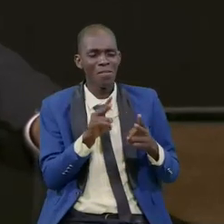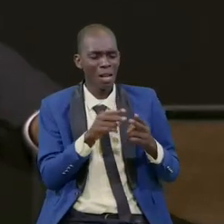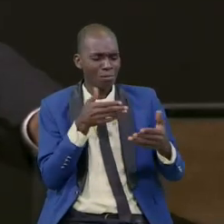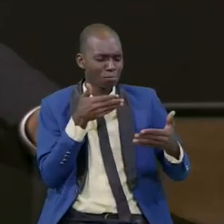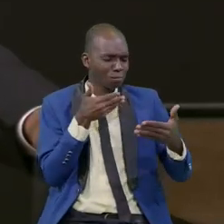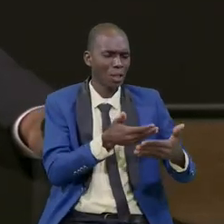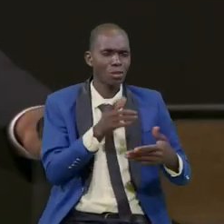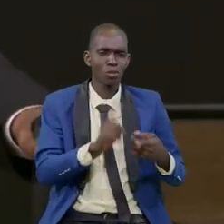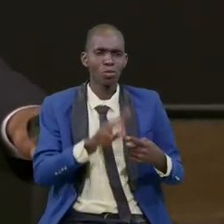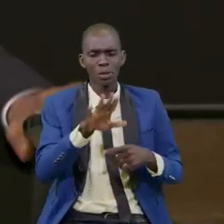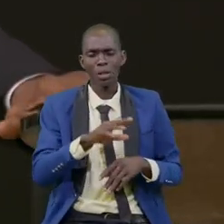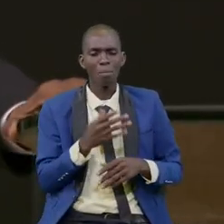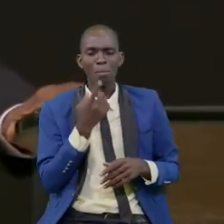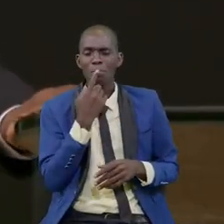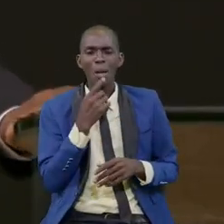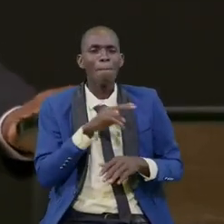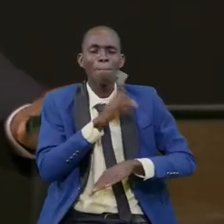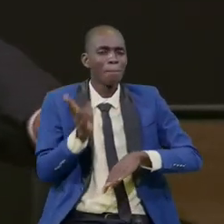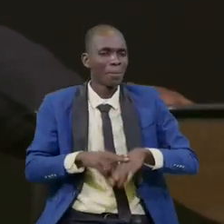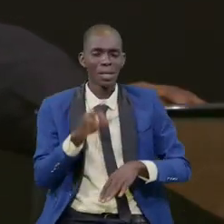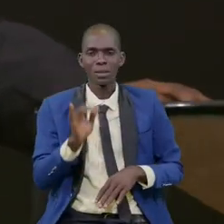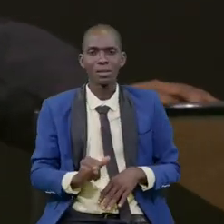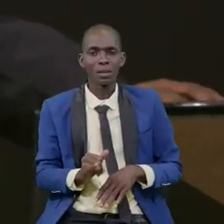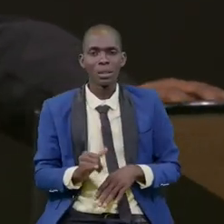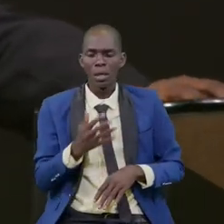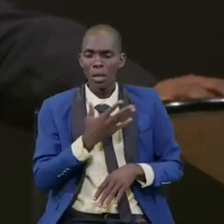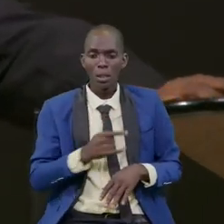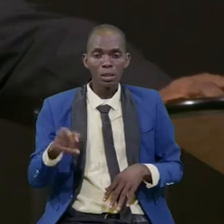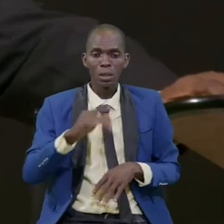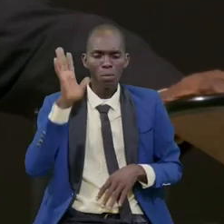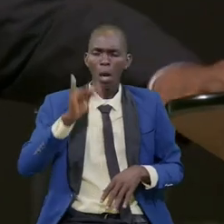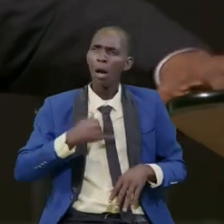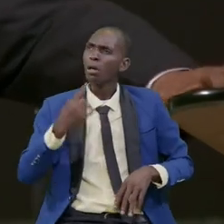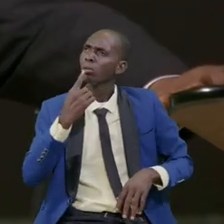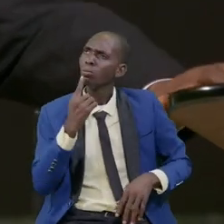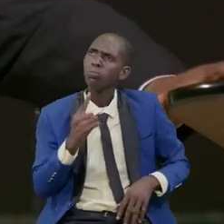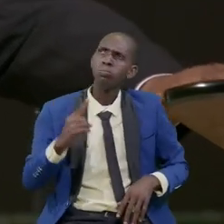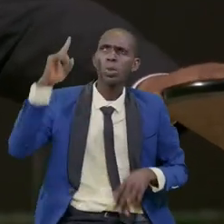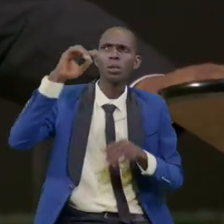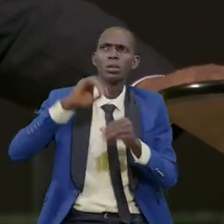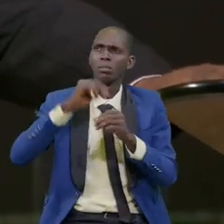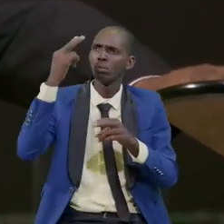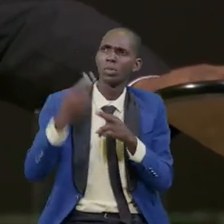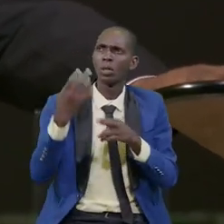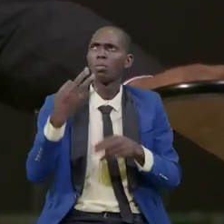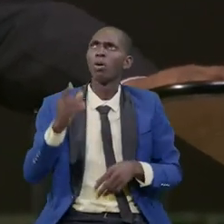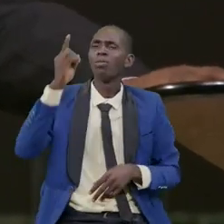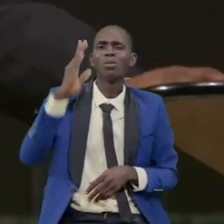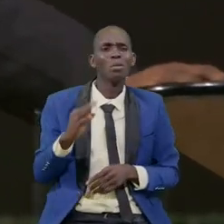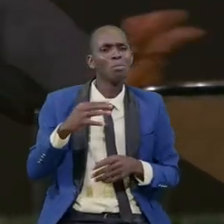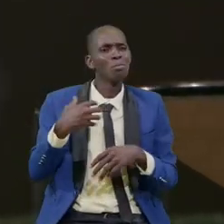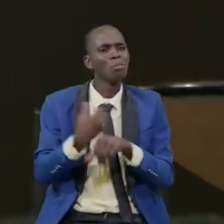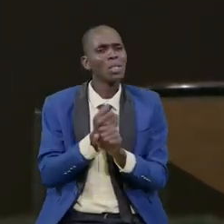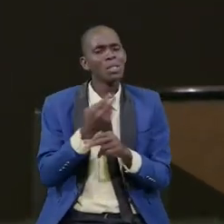le serment ou le juron est proche de leur bouche. Avant de savoir, ils vont prendre le nom de Dieu